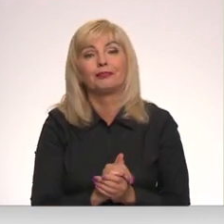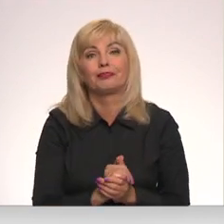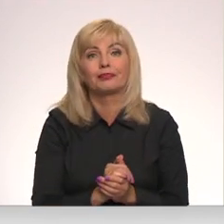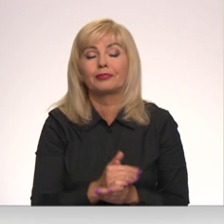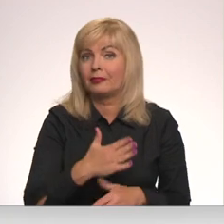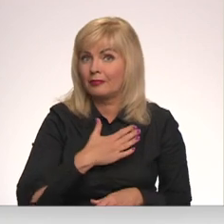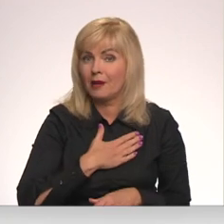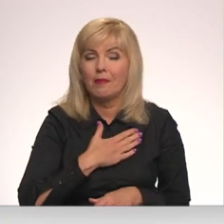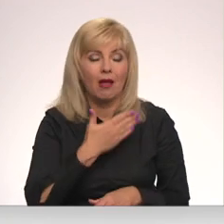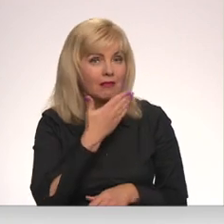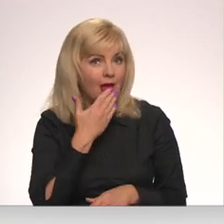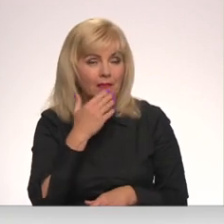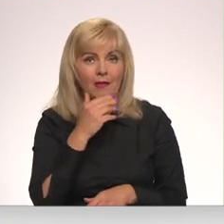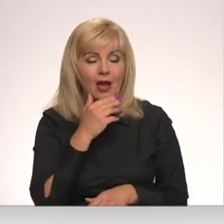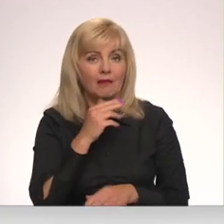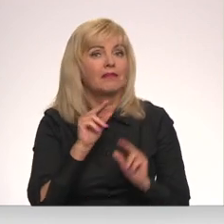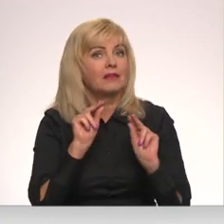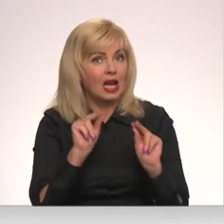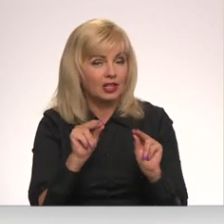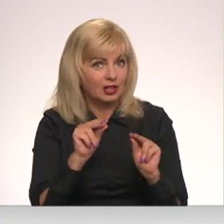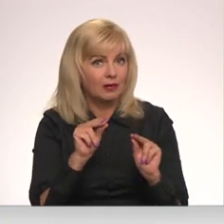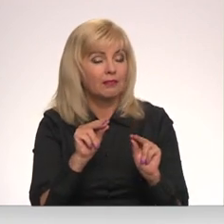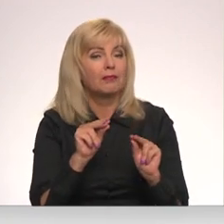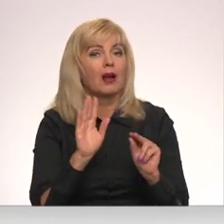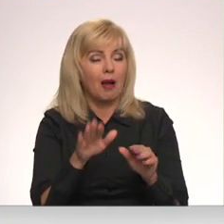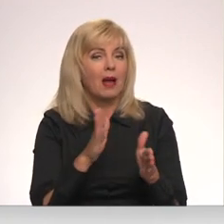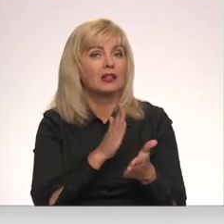Man nebija ticības, ka mēs viņu novedīsim,